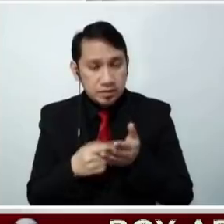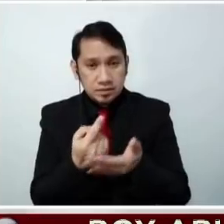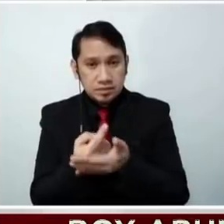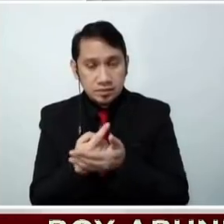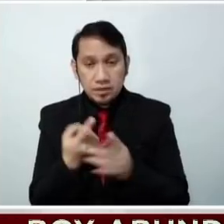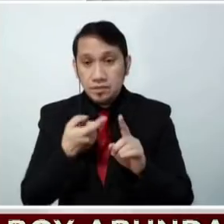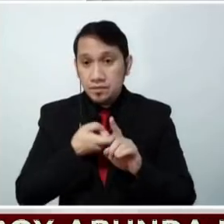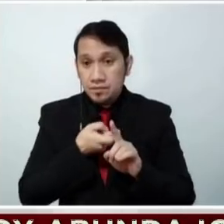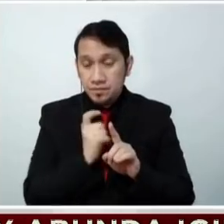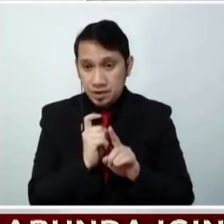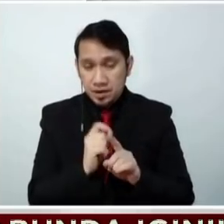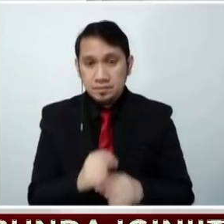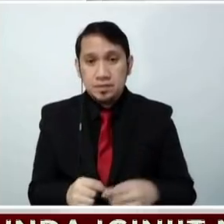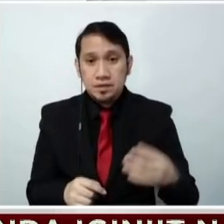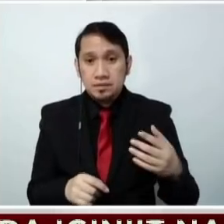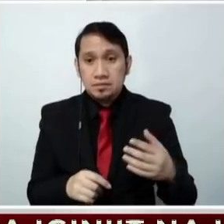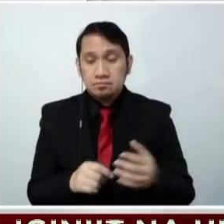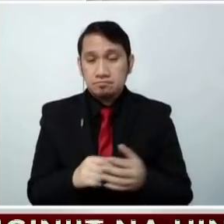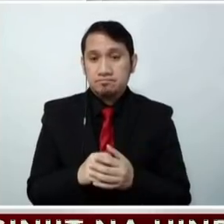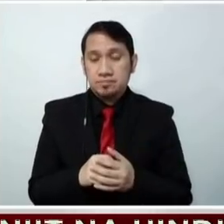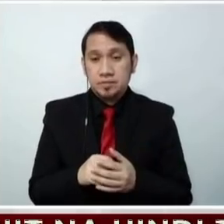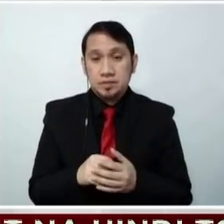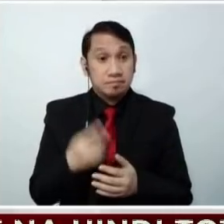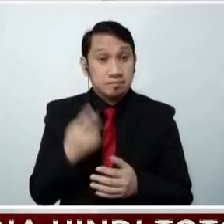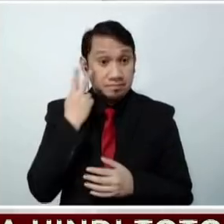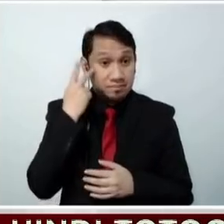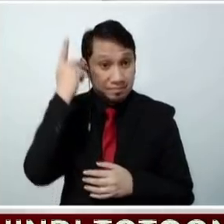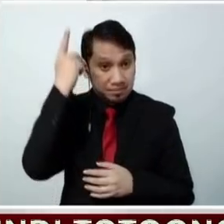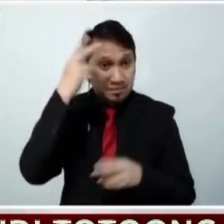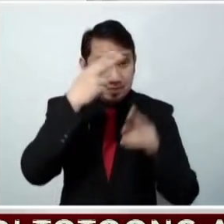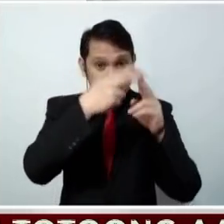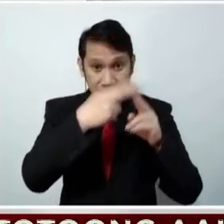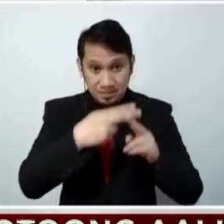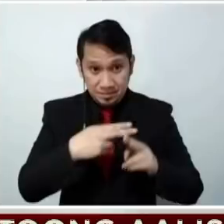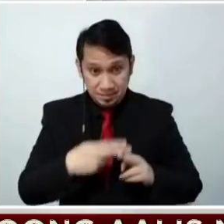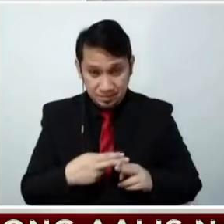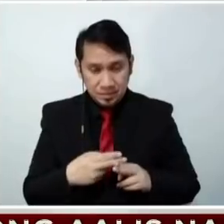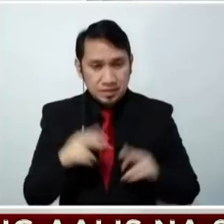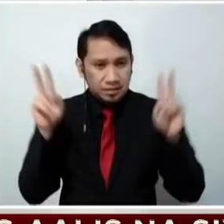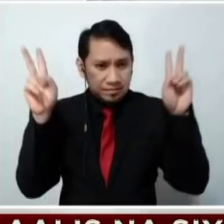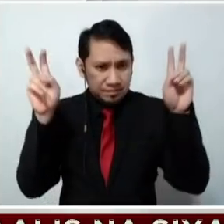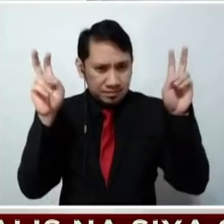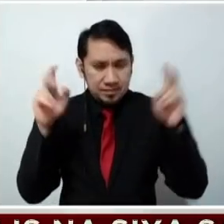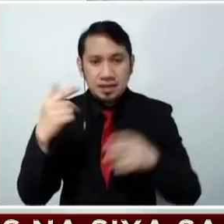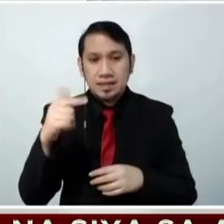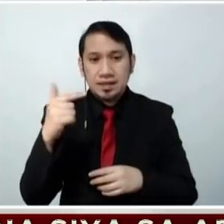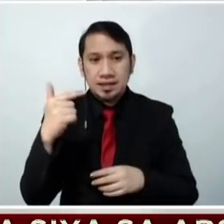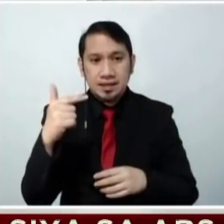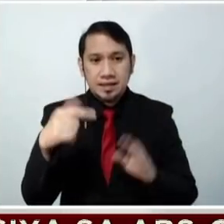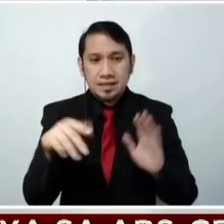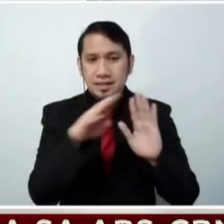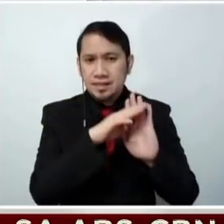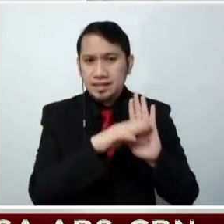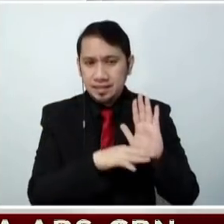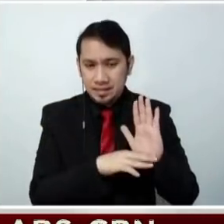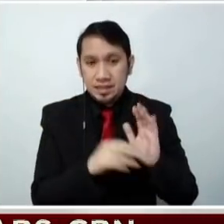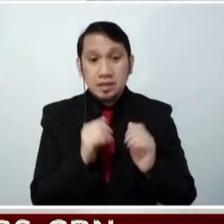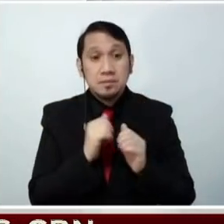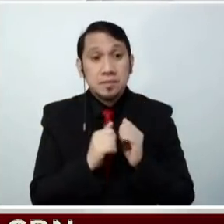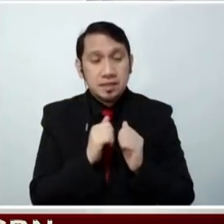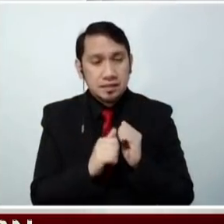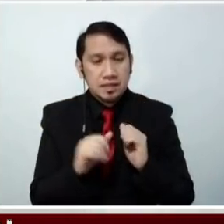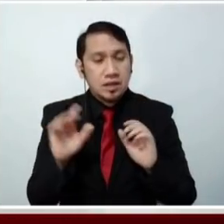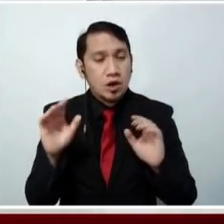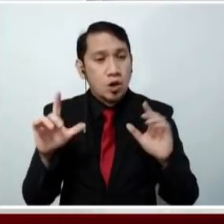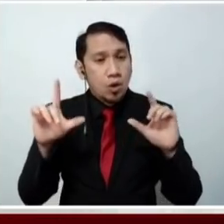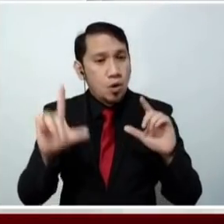galing sa 49 na bansang inilagay ng Pilipinas sa tinatawag na green list o yung mababa ang banta ng